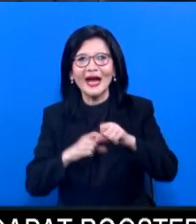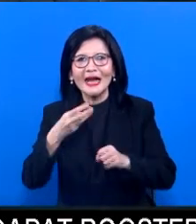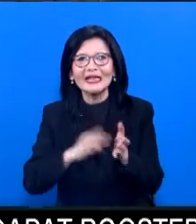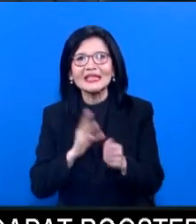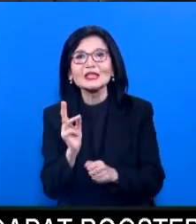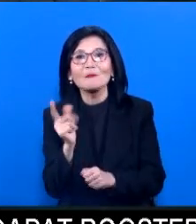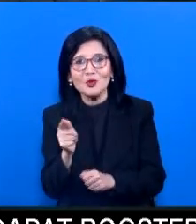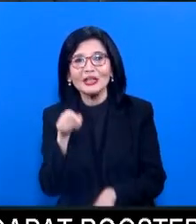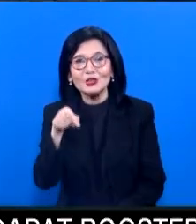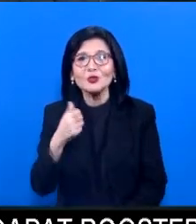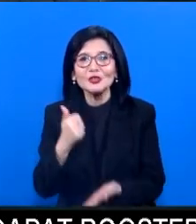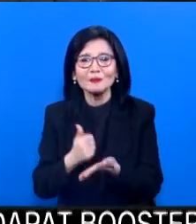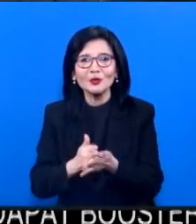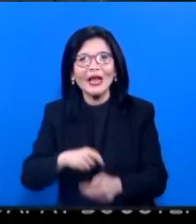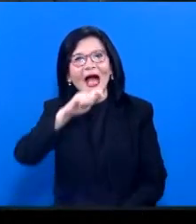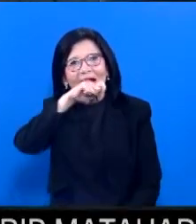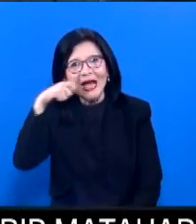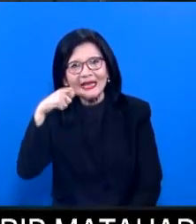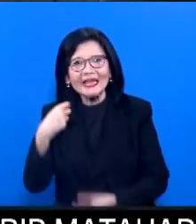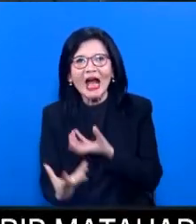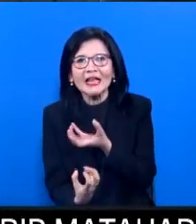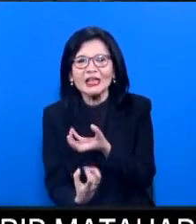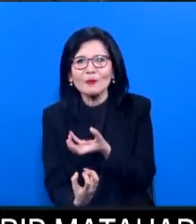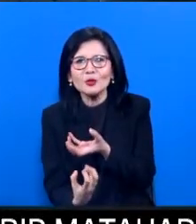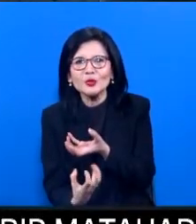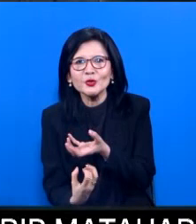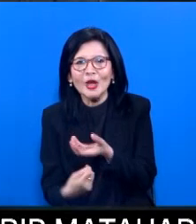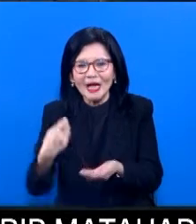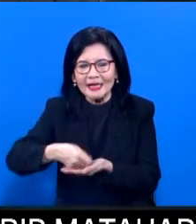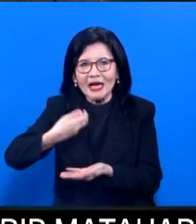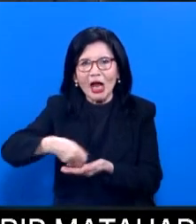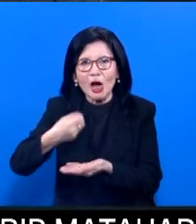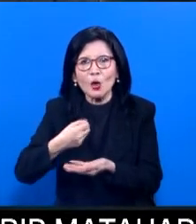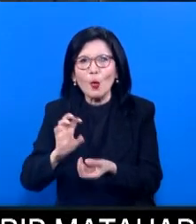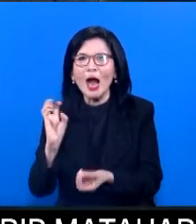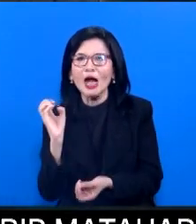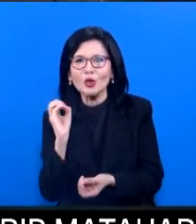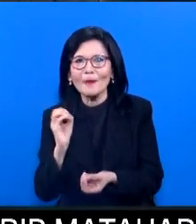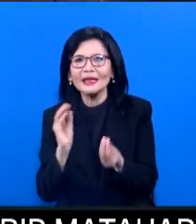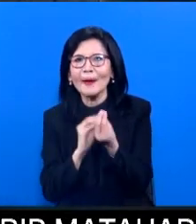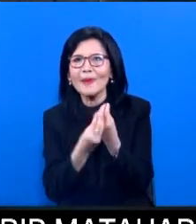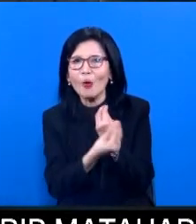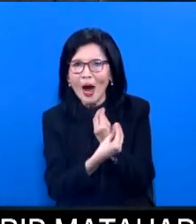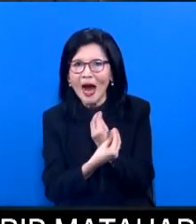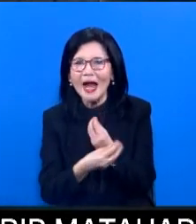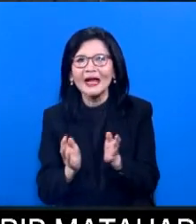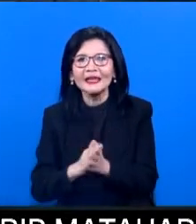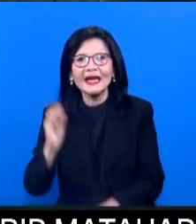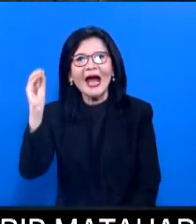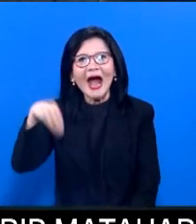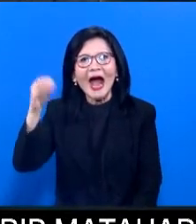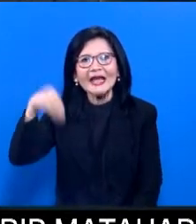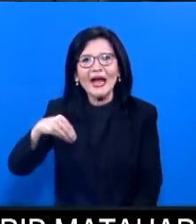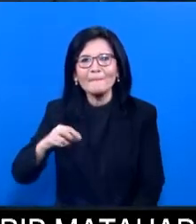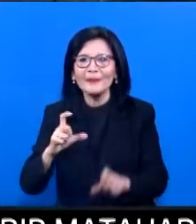ini merupakan daging yang direbus dengan kuah tomat dan juga bawang dalam waktu yang lama. Ada juga ayam suwir yang